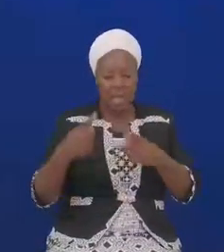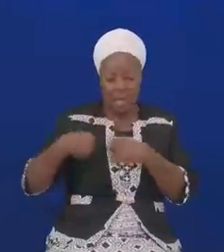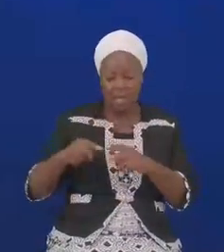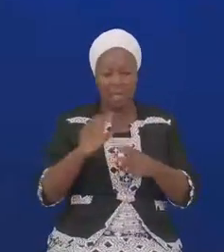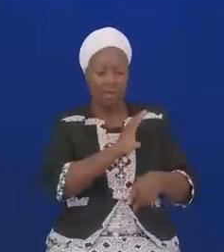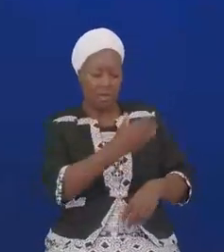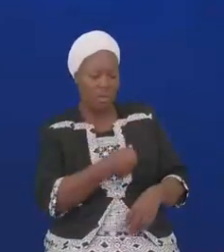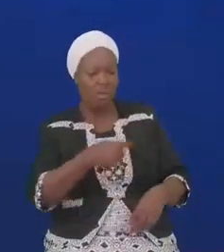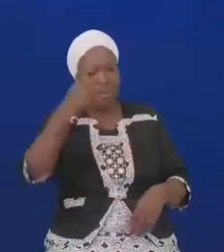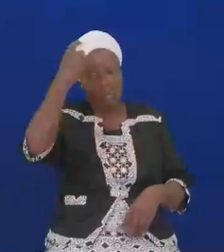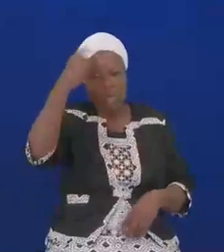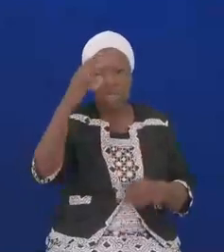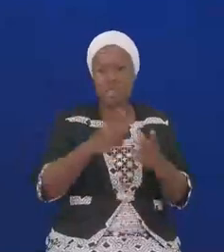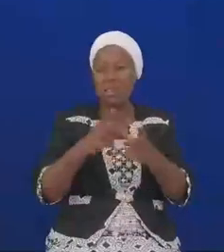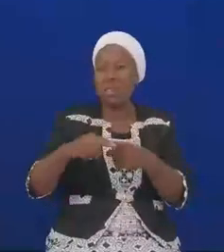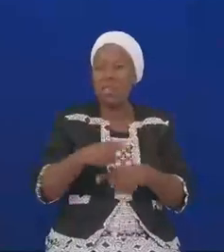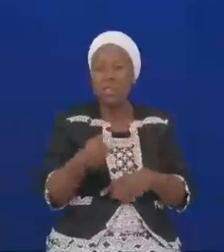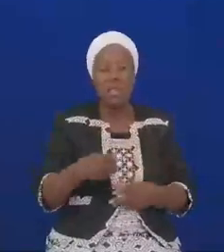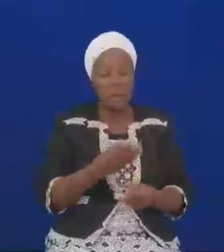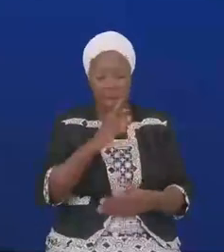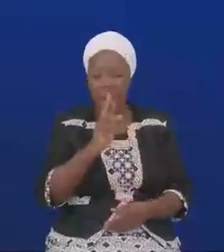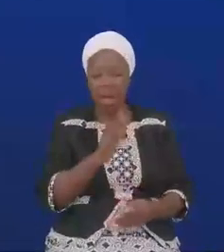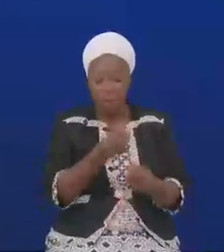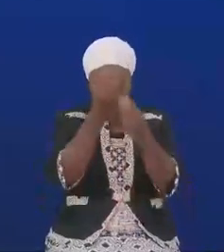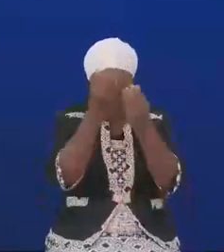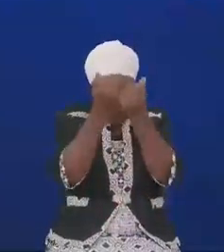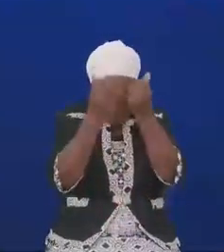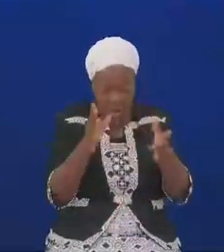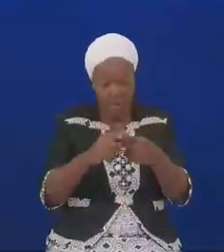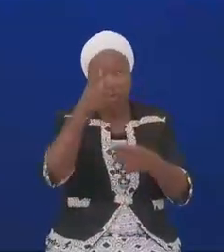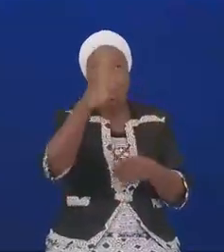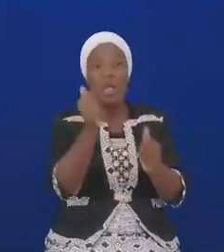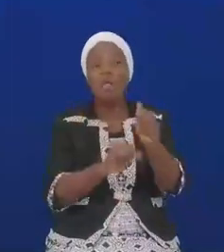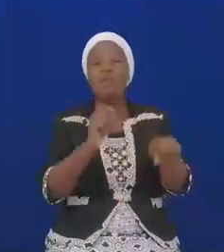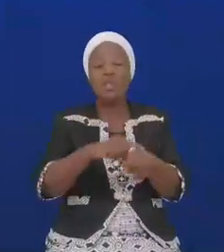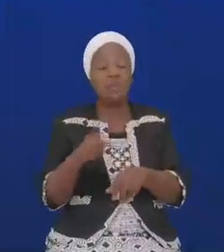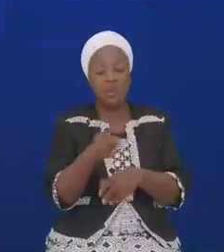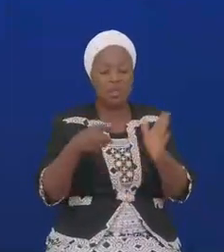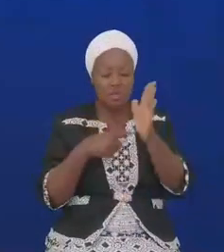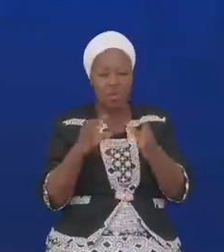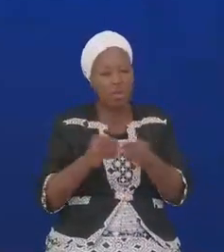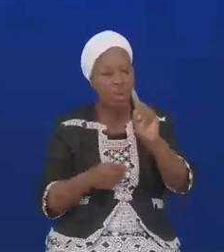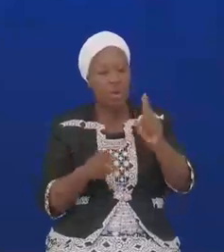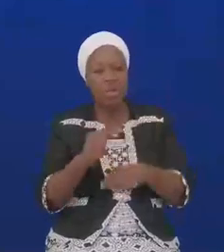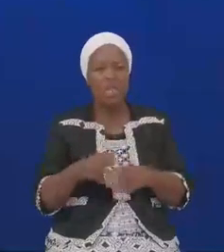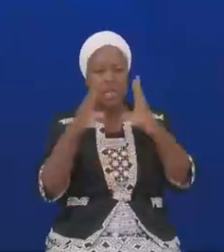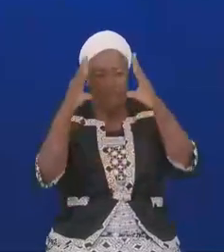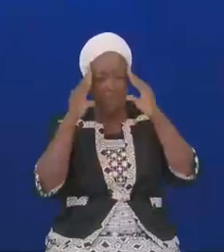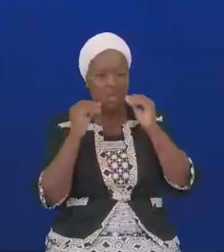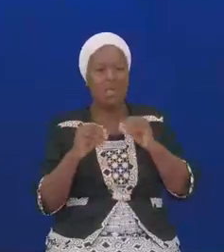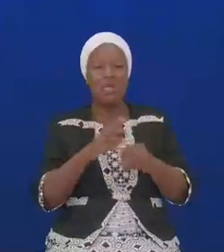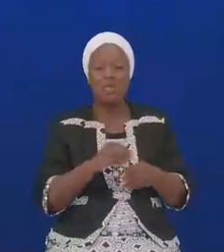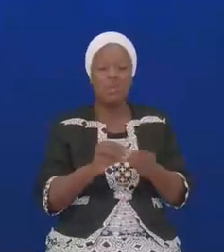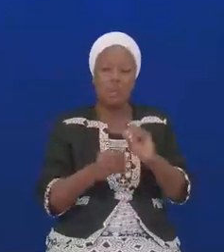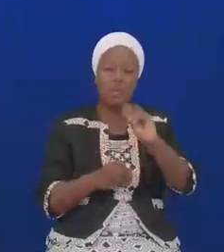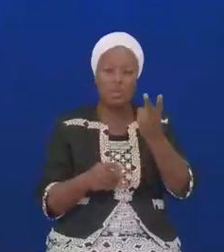leur esprit, et ils obéissent à Dieu à tout moment. Ils montrent numéro un par expérience, deux, ils montrent par leur